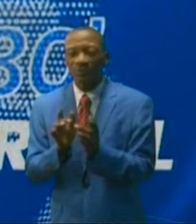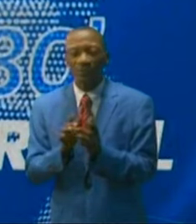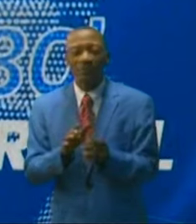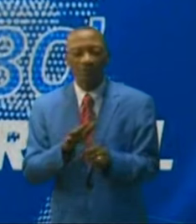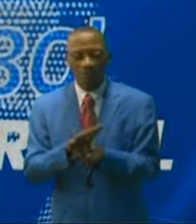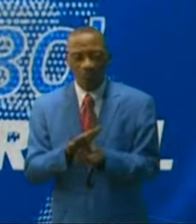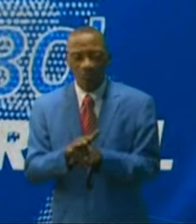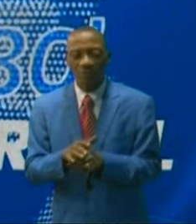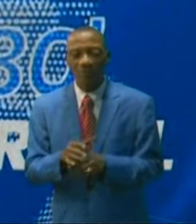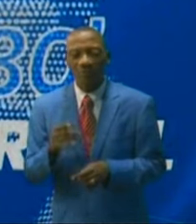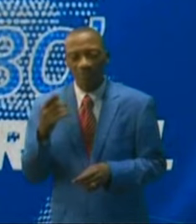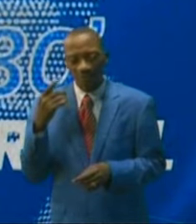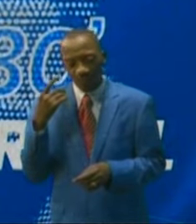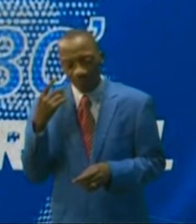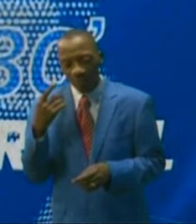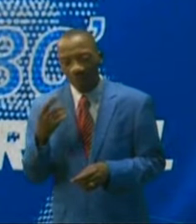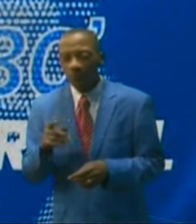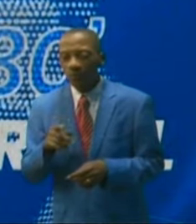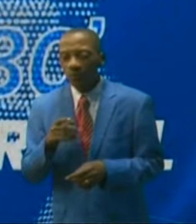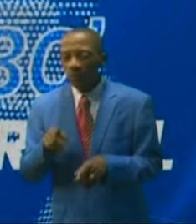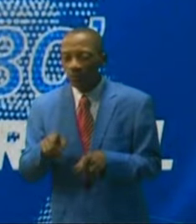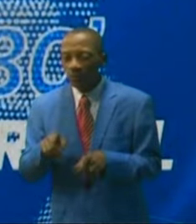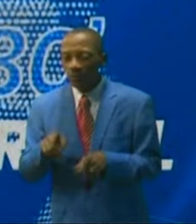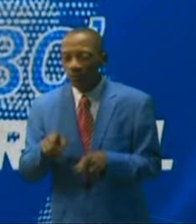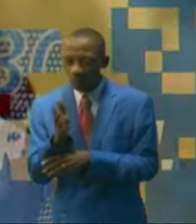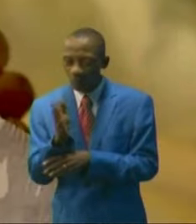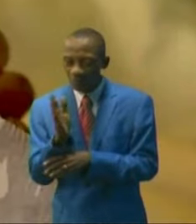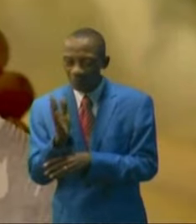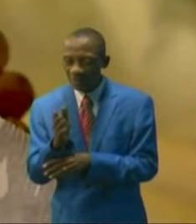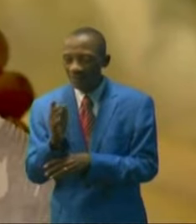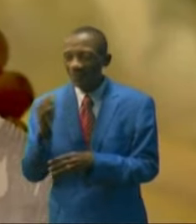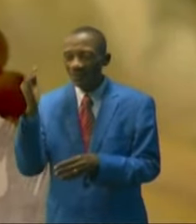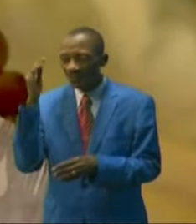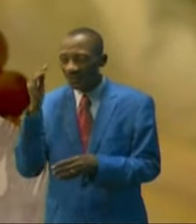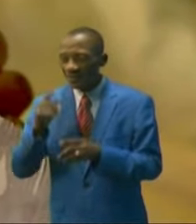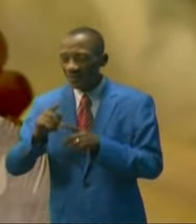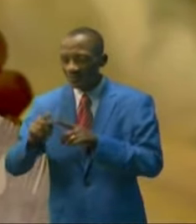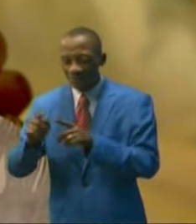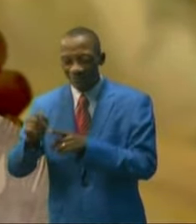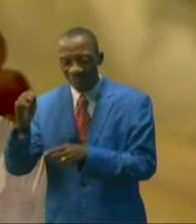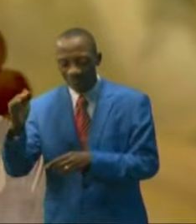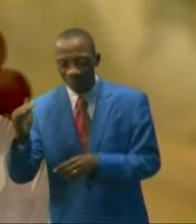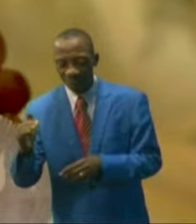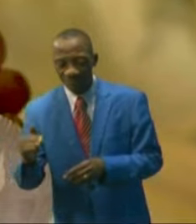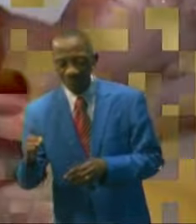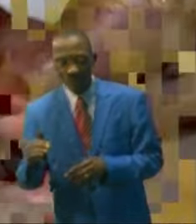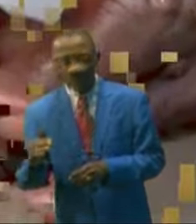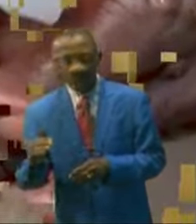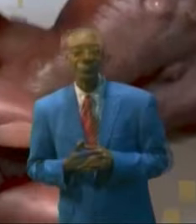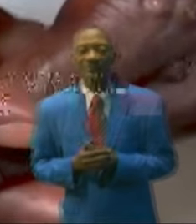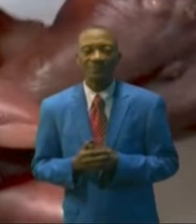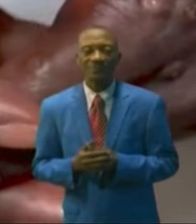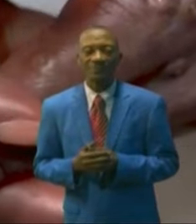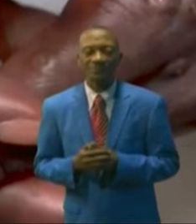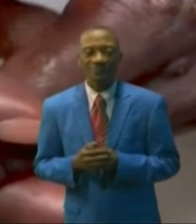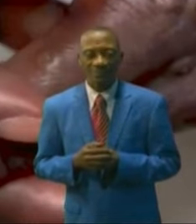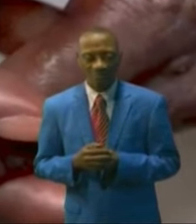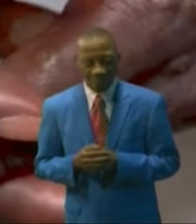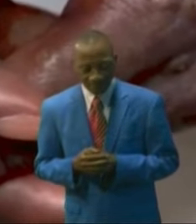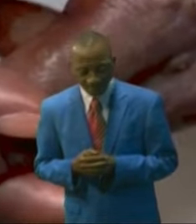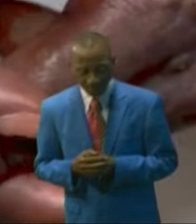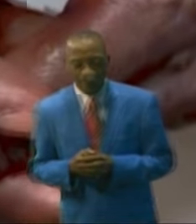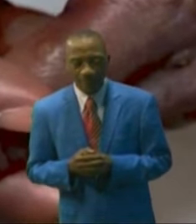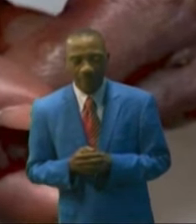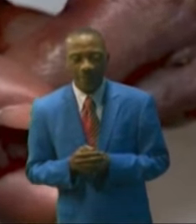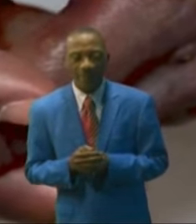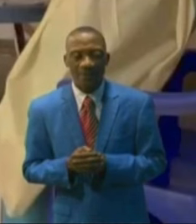Mogo pour le reportage. Face à la menace de l'épidémie de Mpox, la première ministre